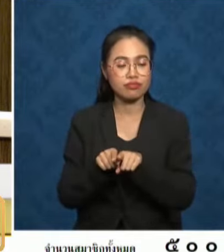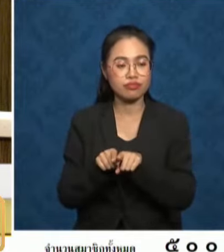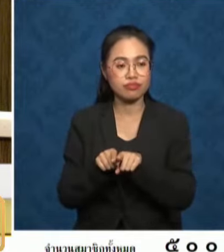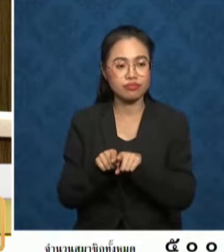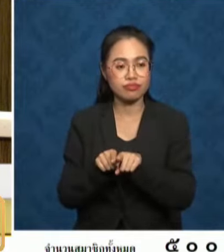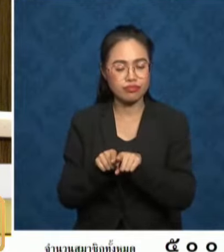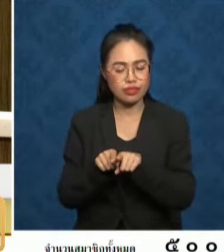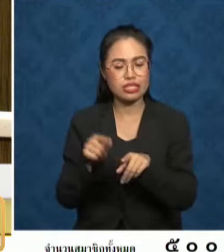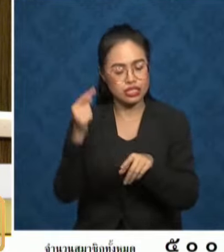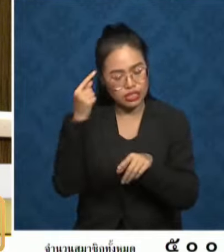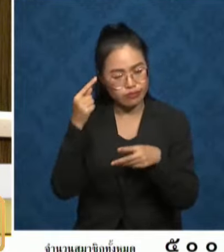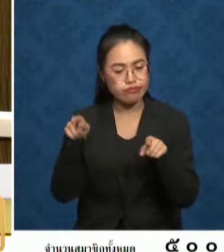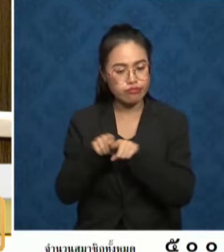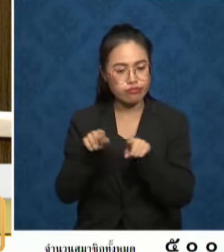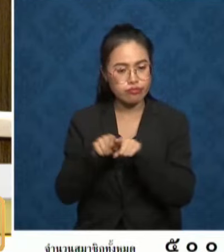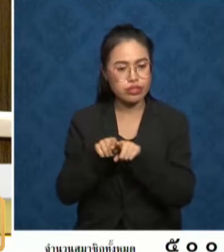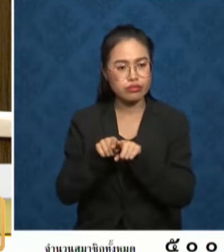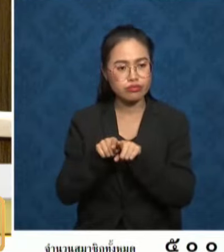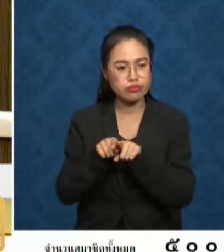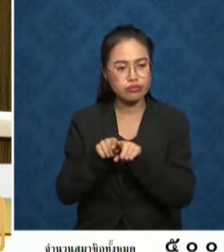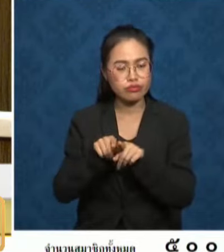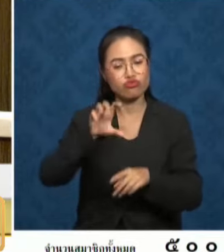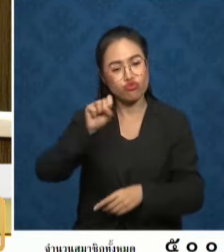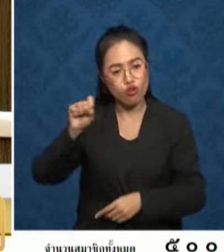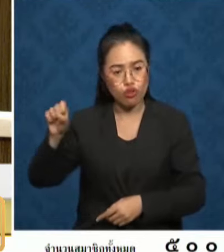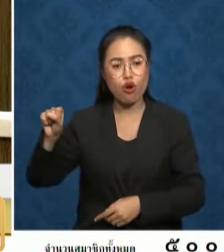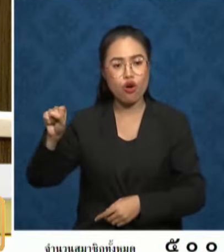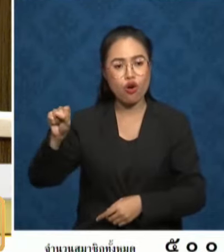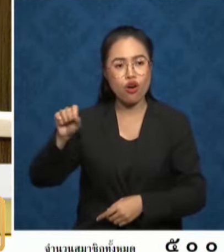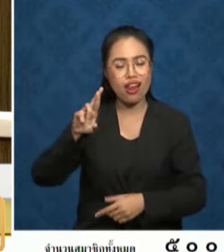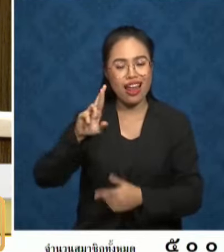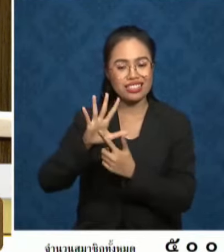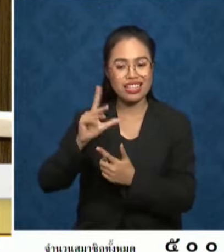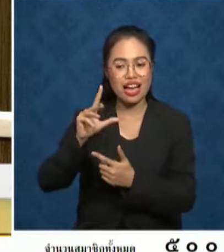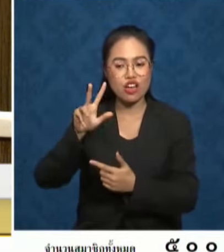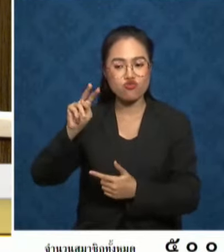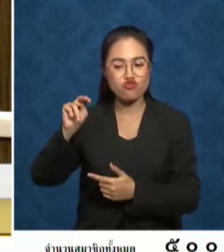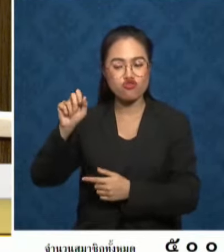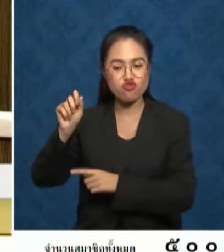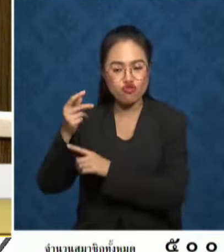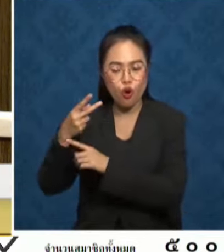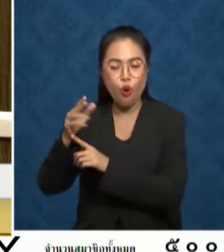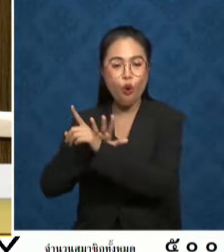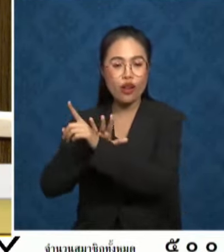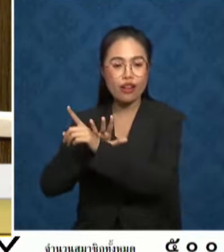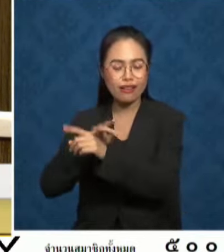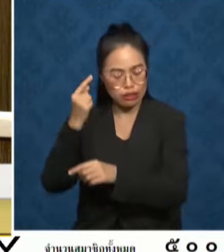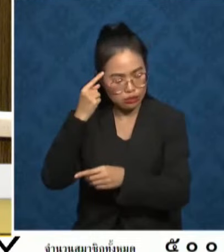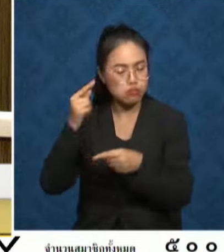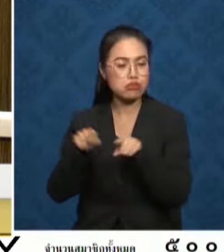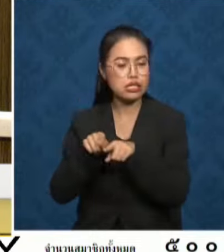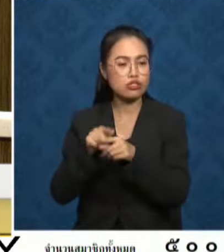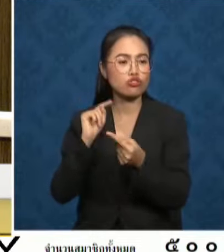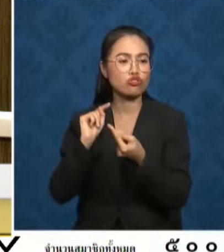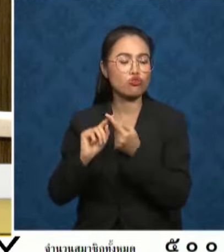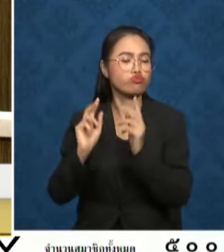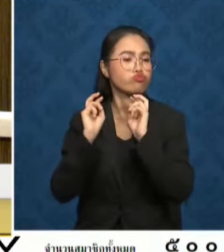กอกเกื้อนะครับและท่านวิรัตพิมพ์พนิชที่ขออนุญาตที่เอ่ยนามท่านนะครับในประเด็นเรื่องของ